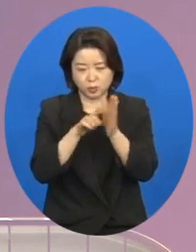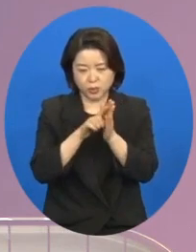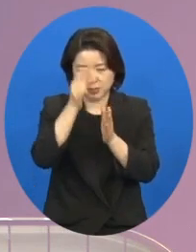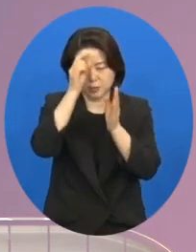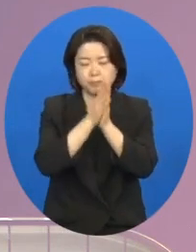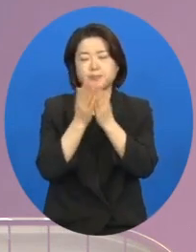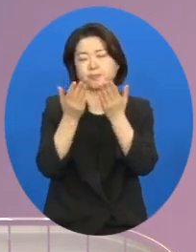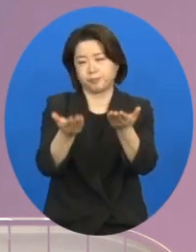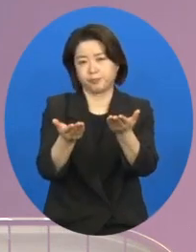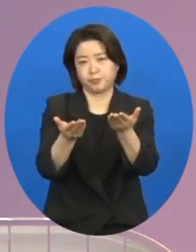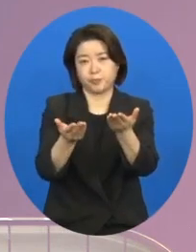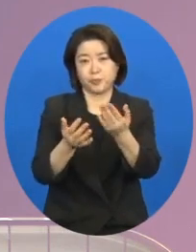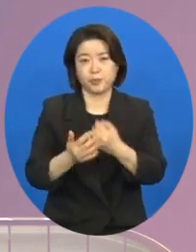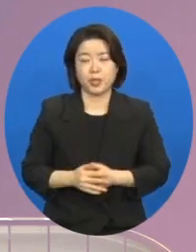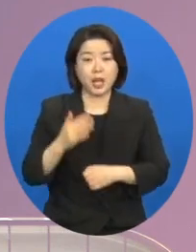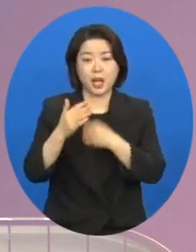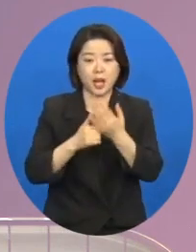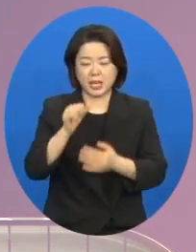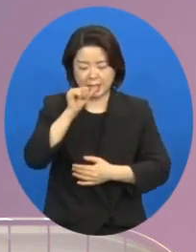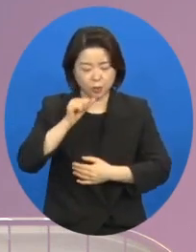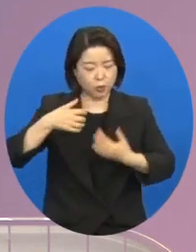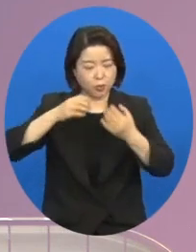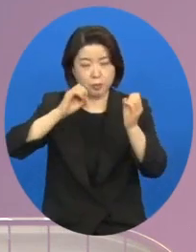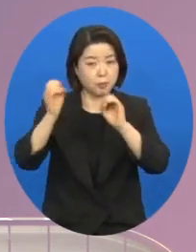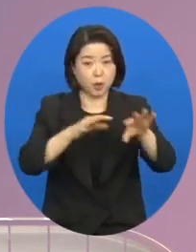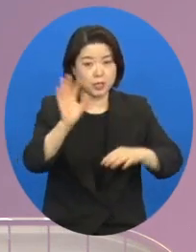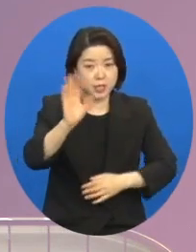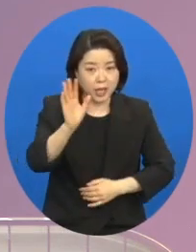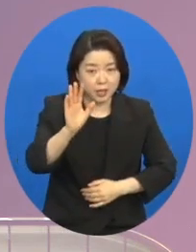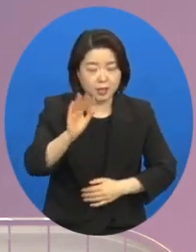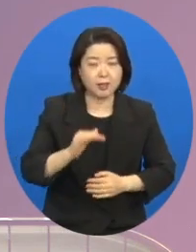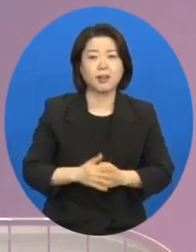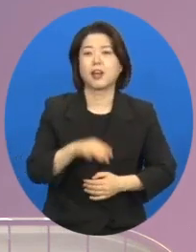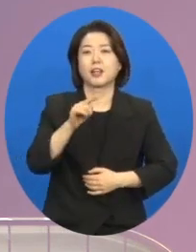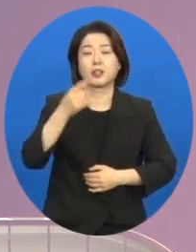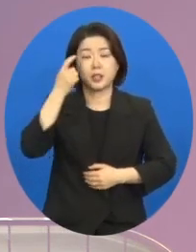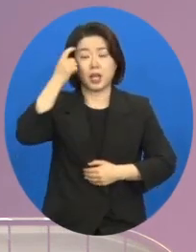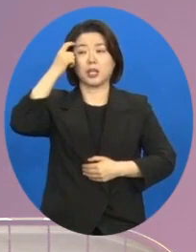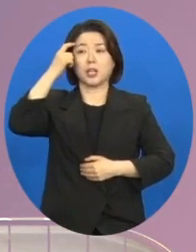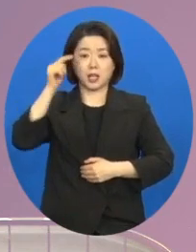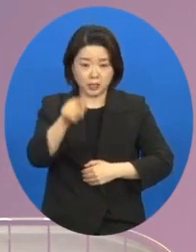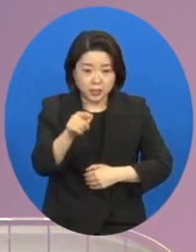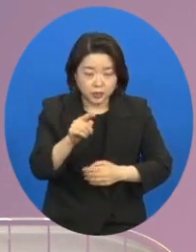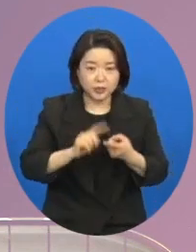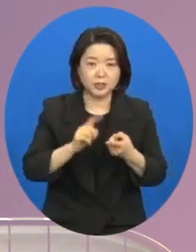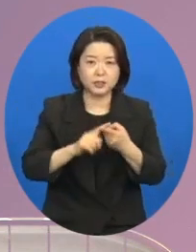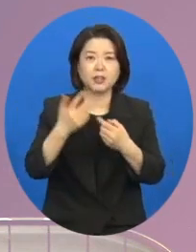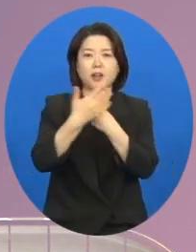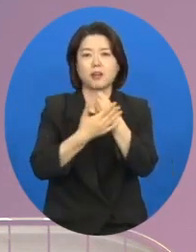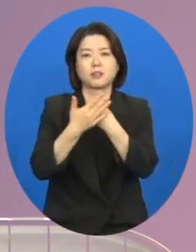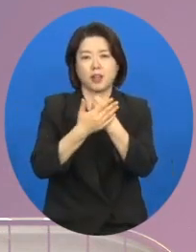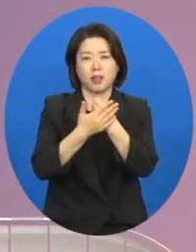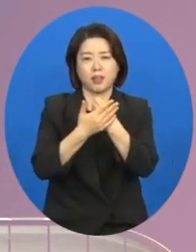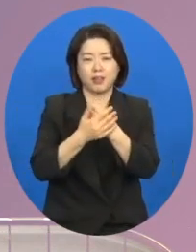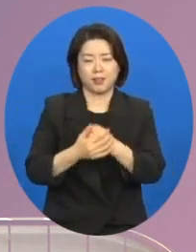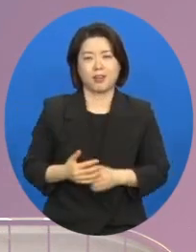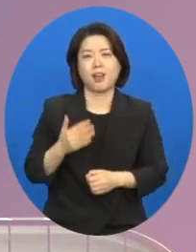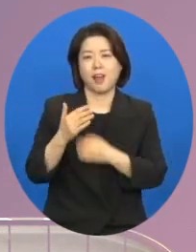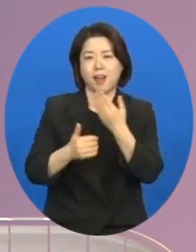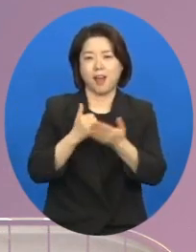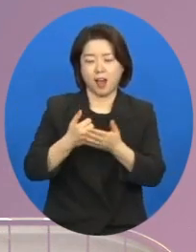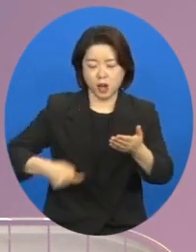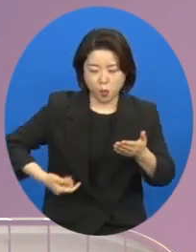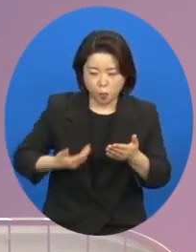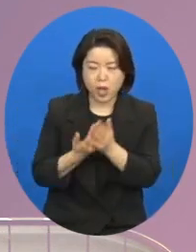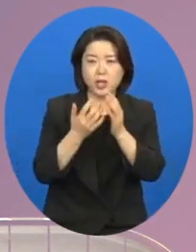드렸습니다. 하나님께서 결코 버리지 않는다고 하였습니다. 이렇게 깨닫게 하신 것이 은혜입니다. 하나님은 회개하신